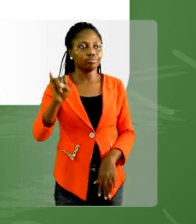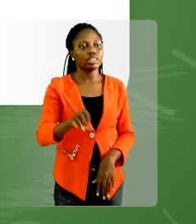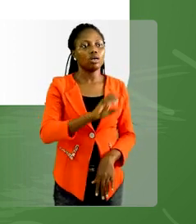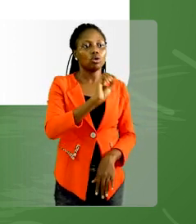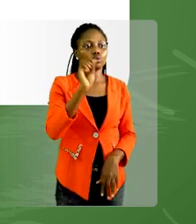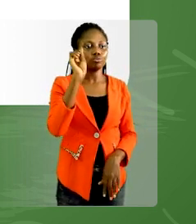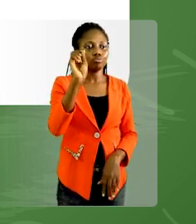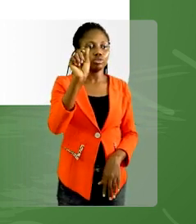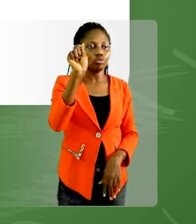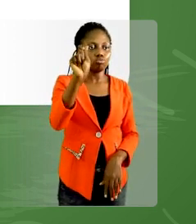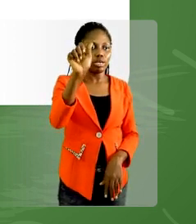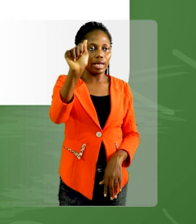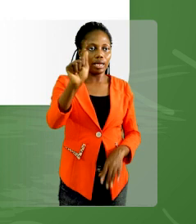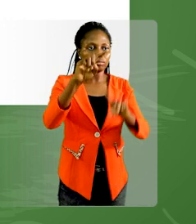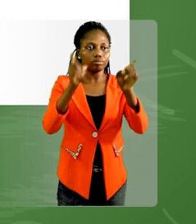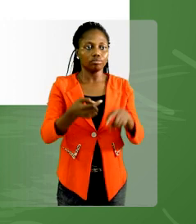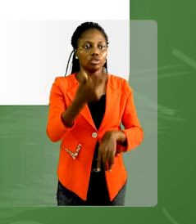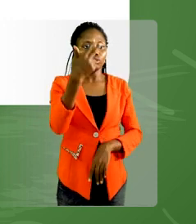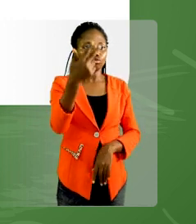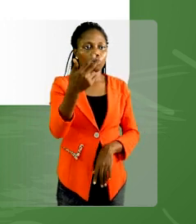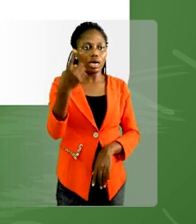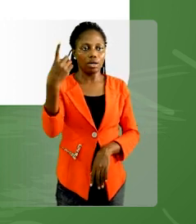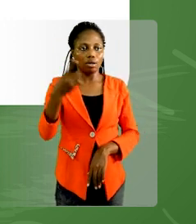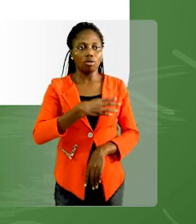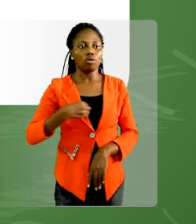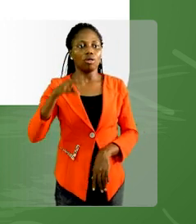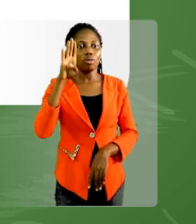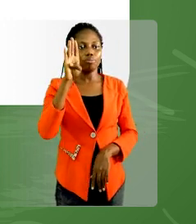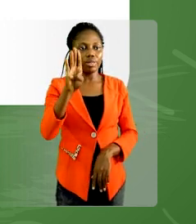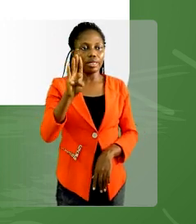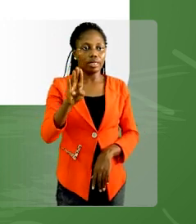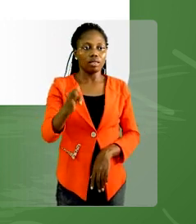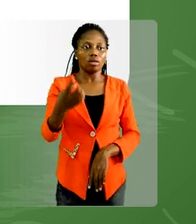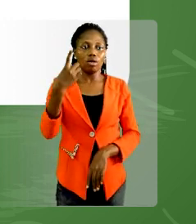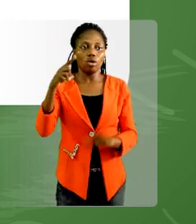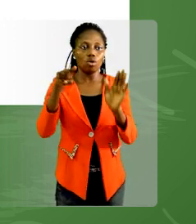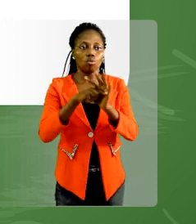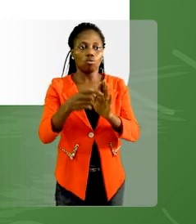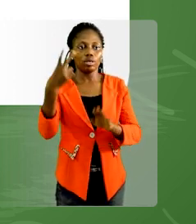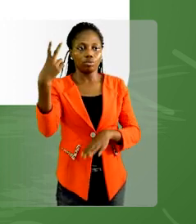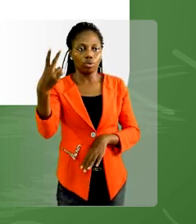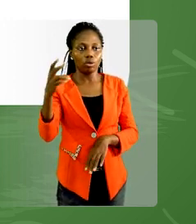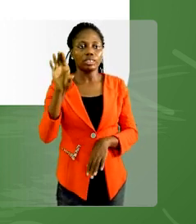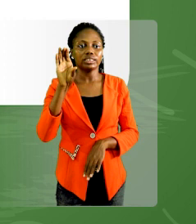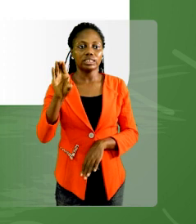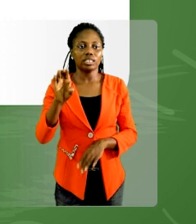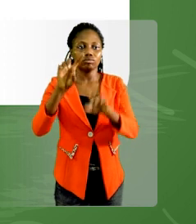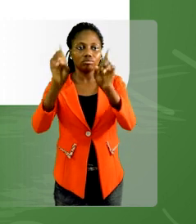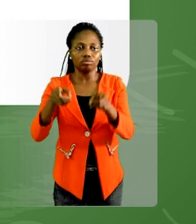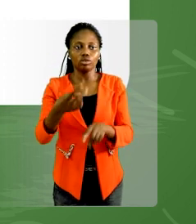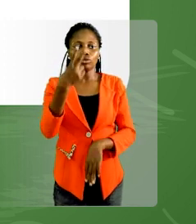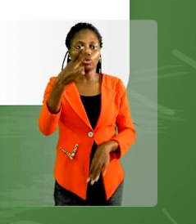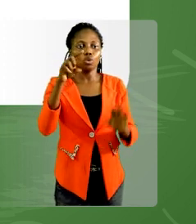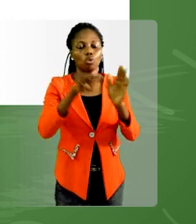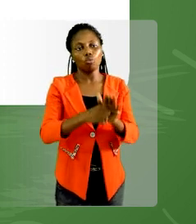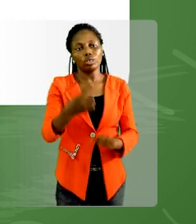coordonnées 3, 1, B de coordonnées 1, moins 2, et C de coordonnées 2, moins